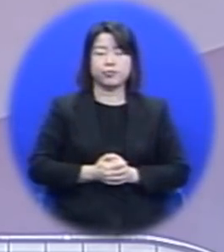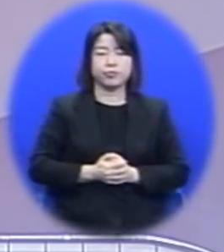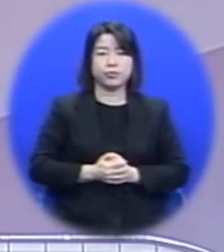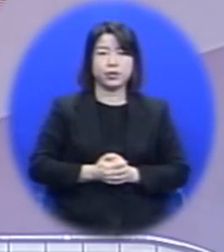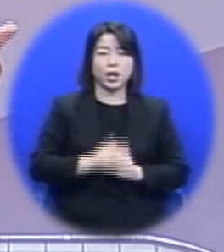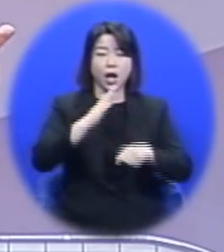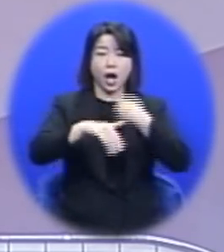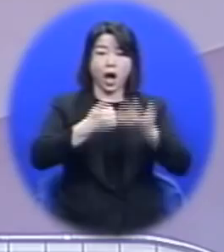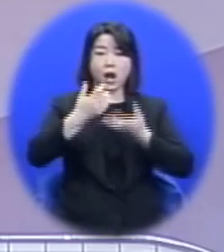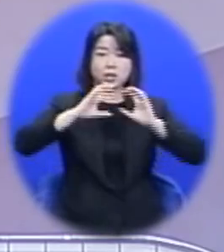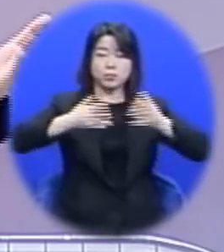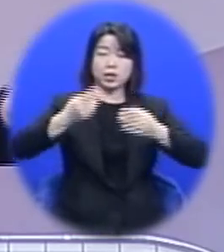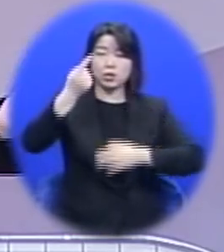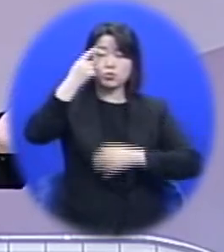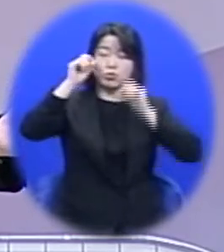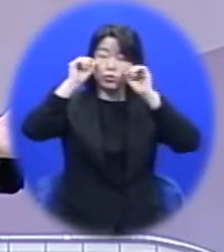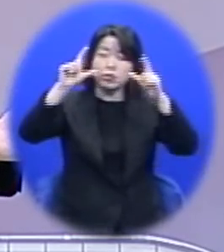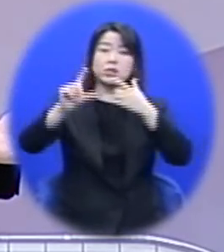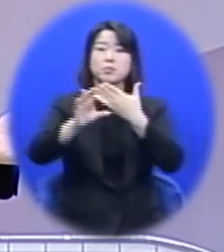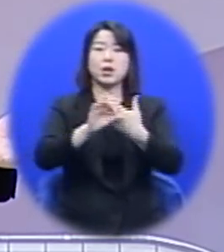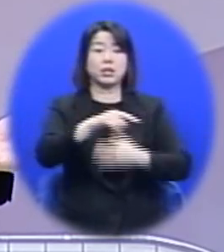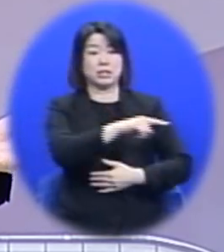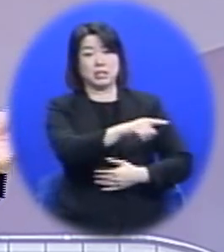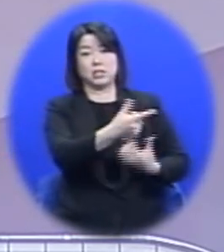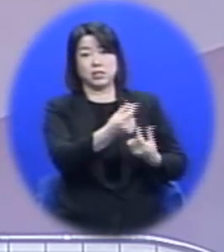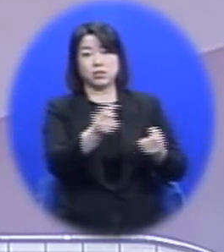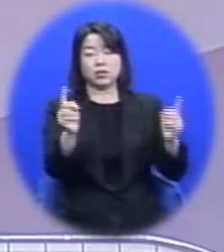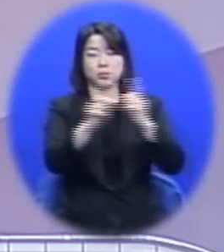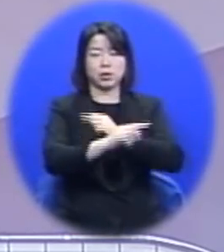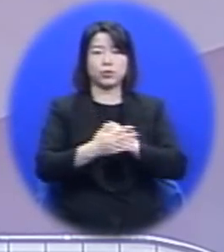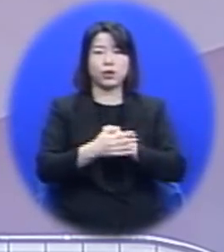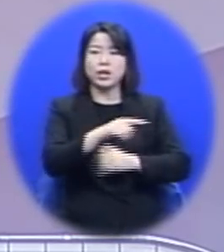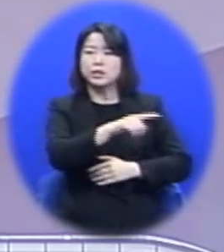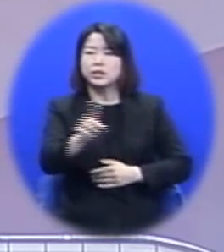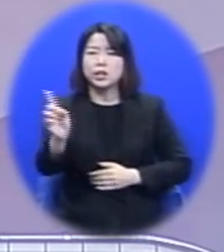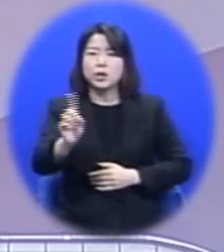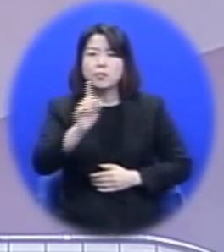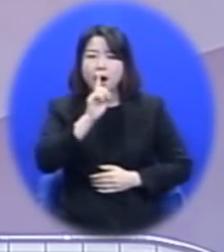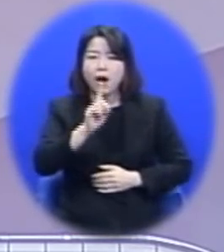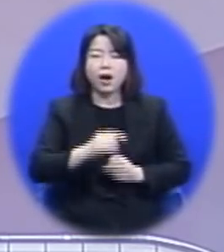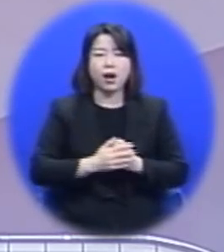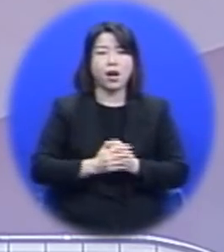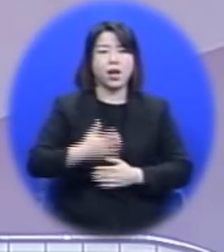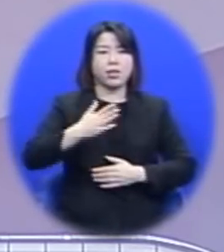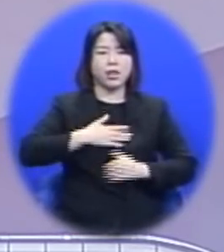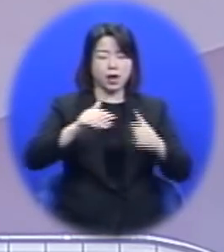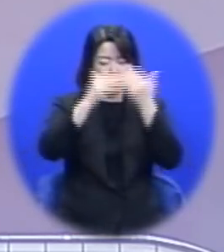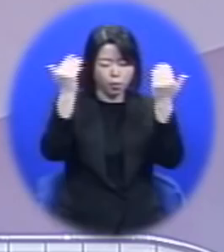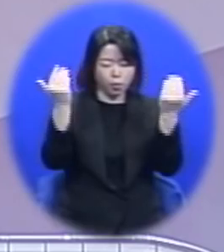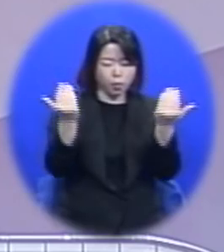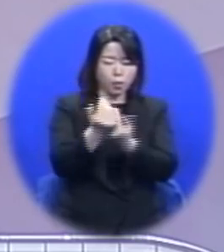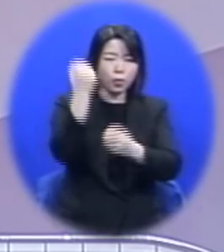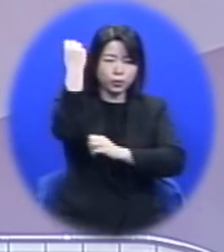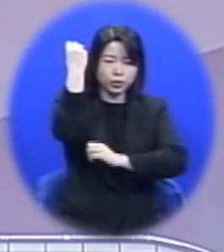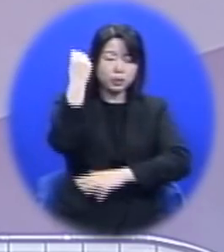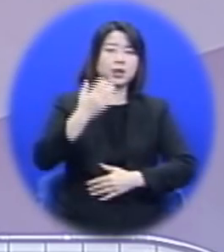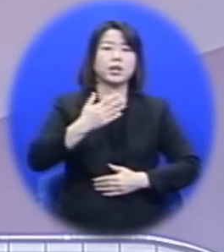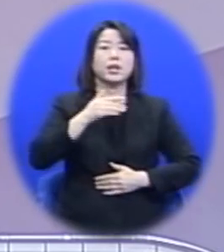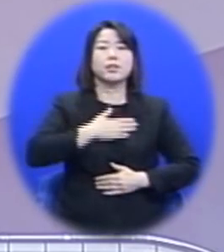하나님의 나라에 눈이 뜨이면 누구나 다 이렇게 됩니다. 그들이 뭐라고 말합니까? 나의 모든 근원이 내 안에